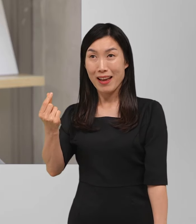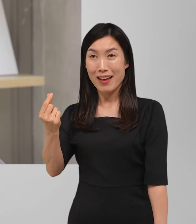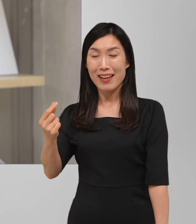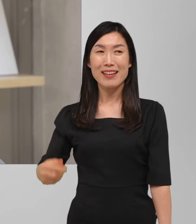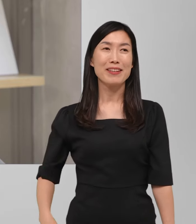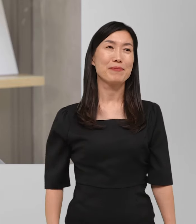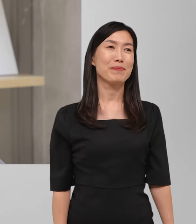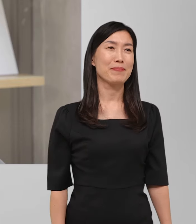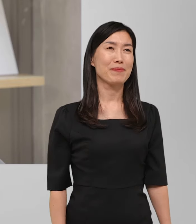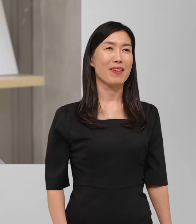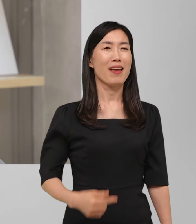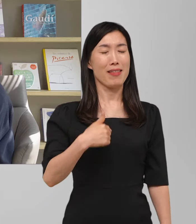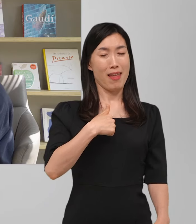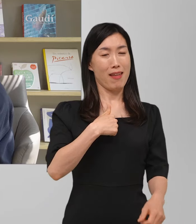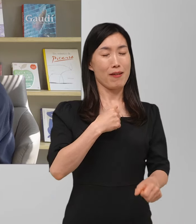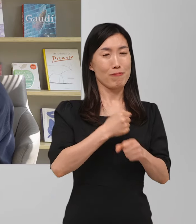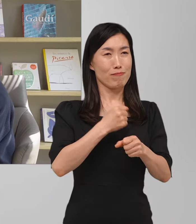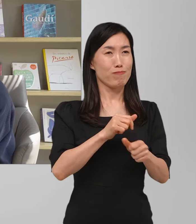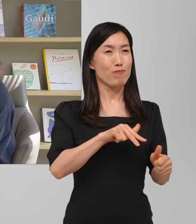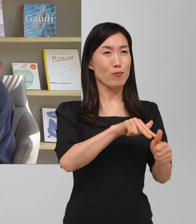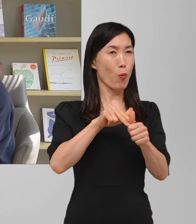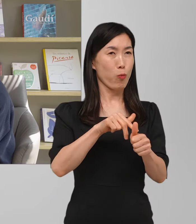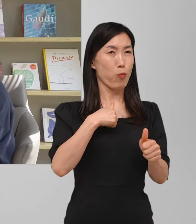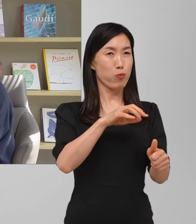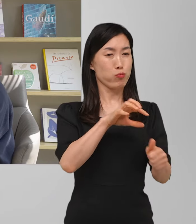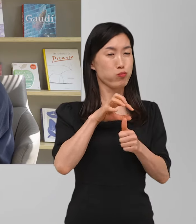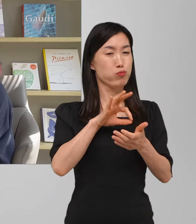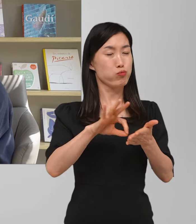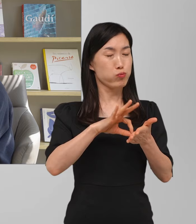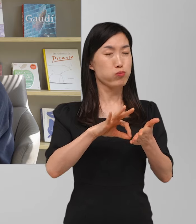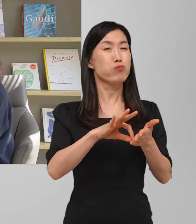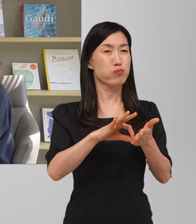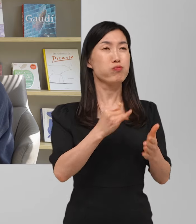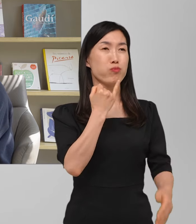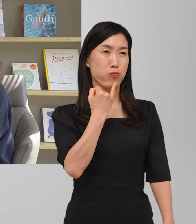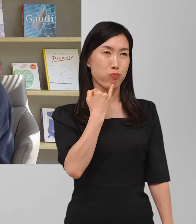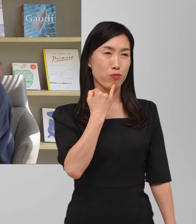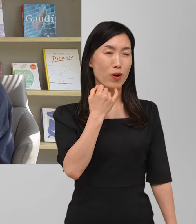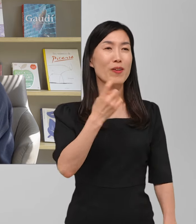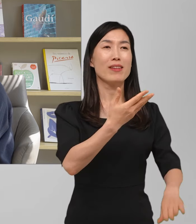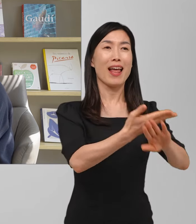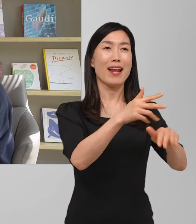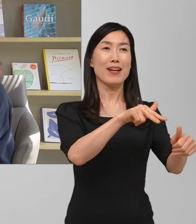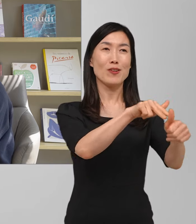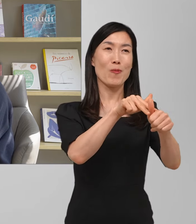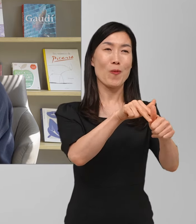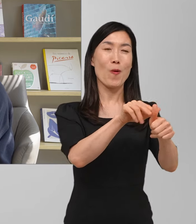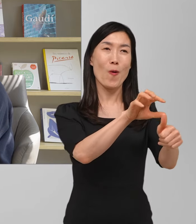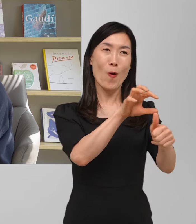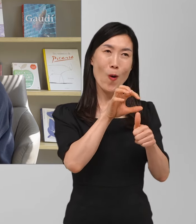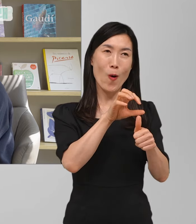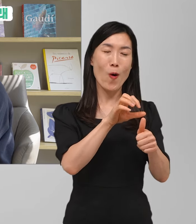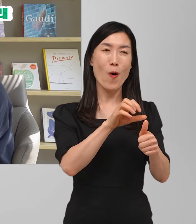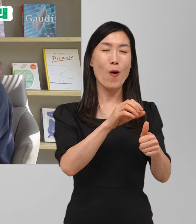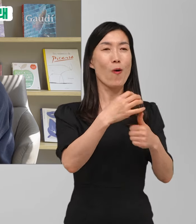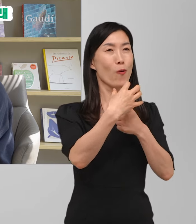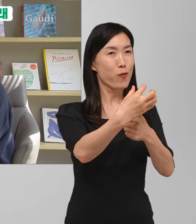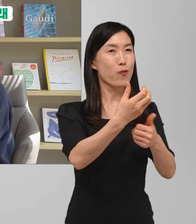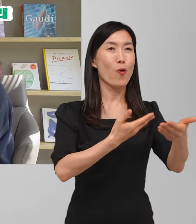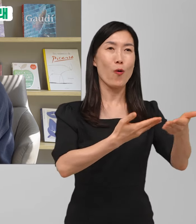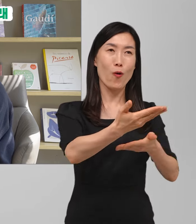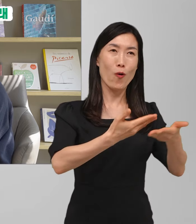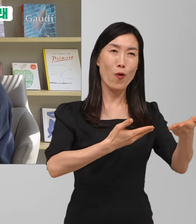그런 부분들은 어떻게 계획이 잡혀 있나요? 자기가 생산한 데이터를 자기가 직접 사용하는 것도 중요하지만 다른 데에서 만들어진 데이터를